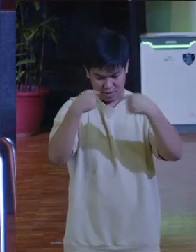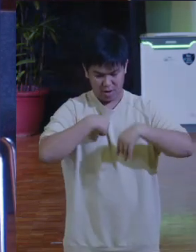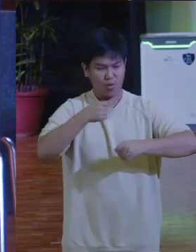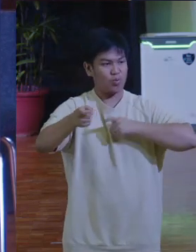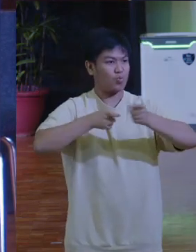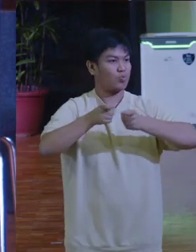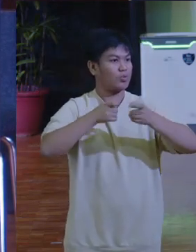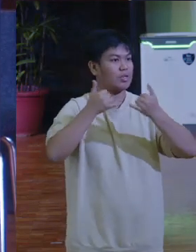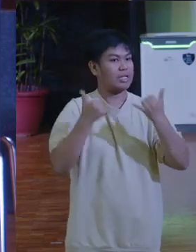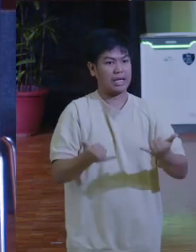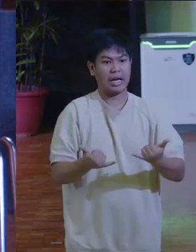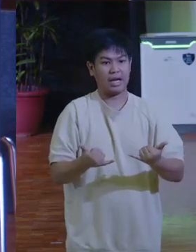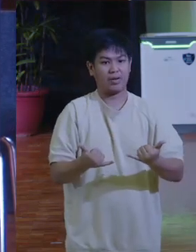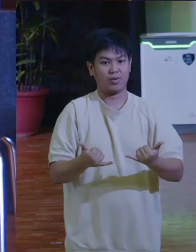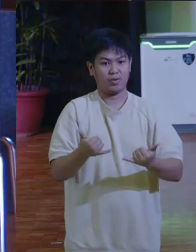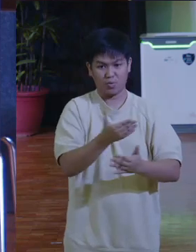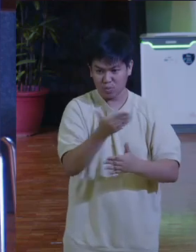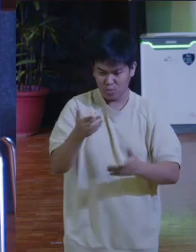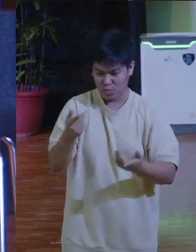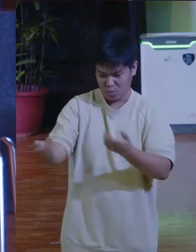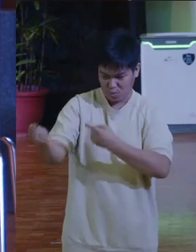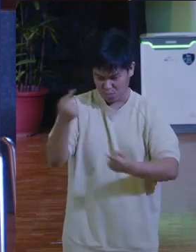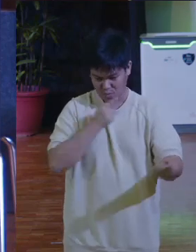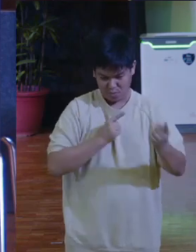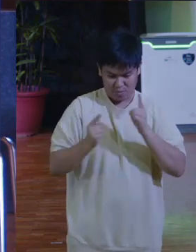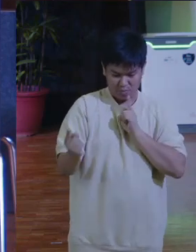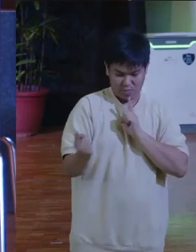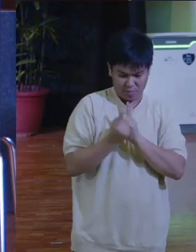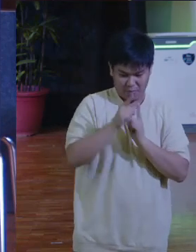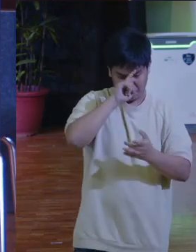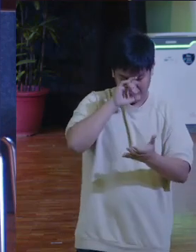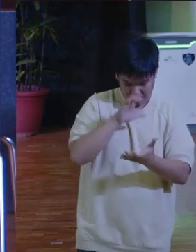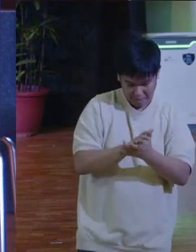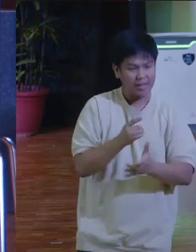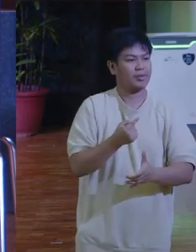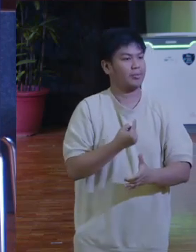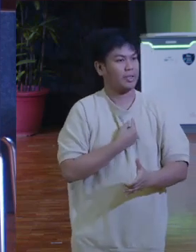ng Panginoon. Sa akin kayo lumapit. Sa akin kayo manampalataya.